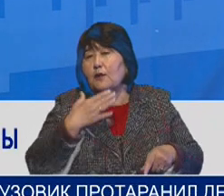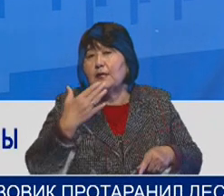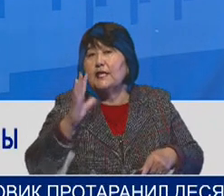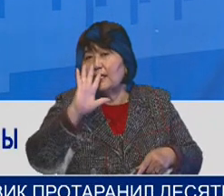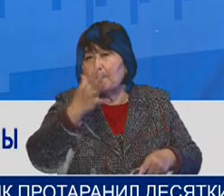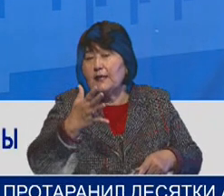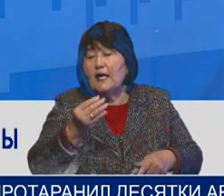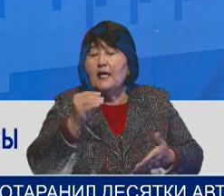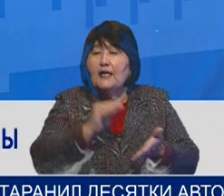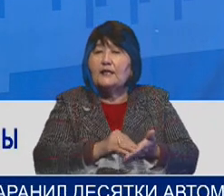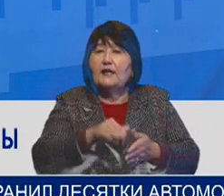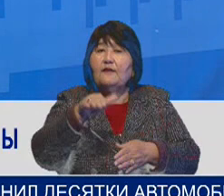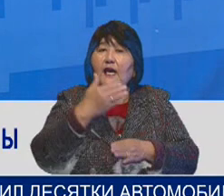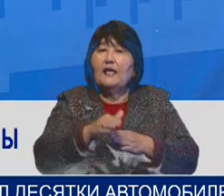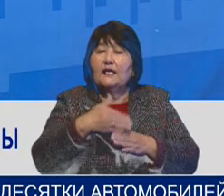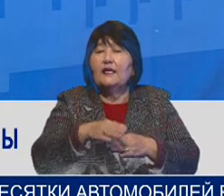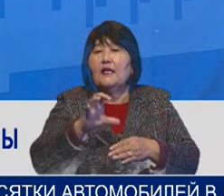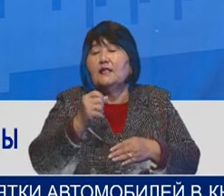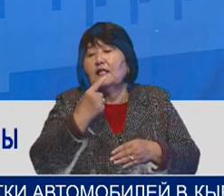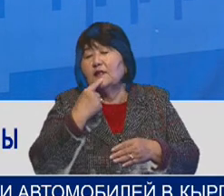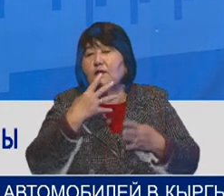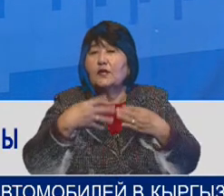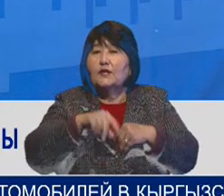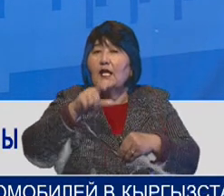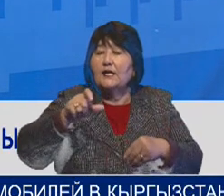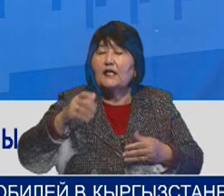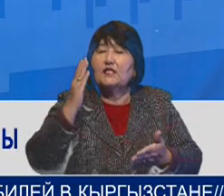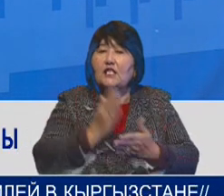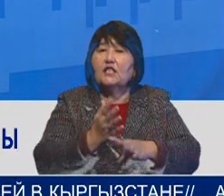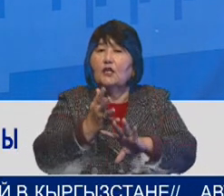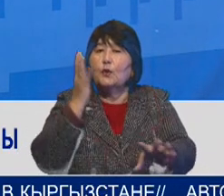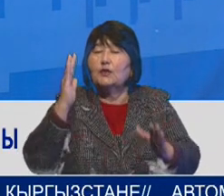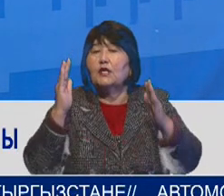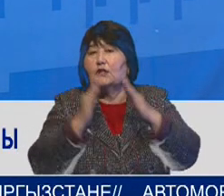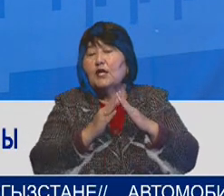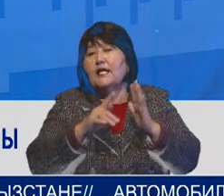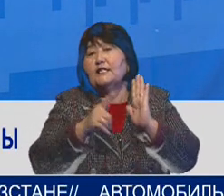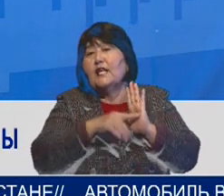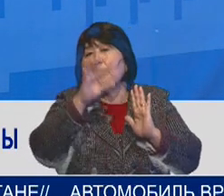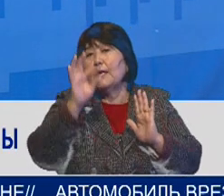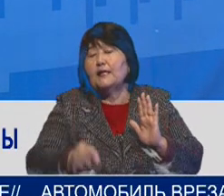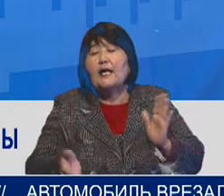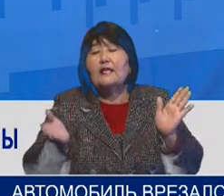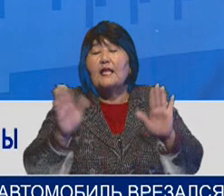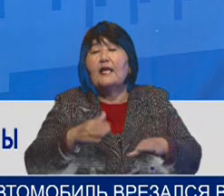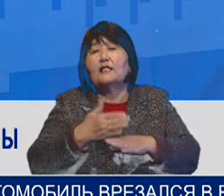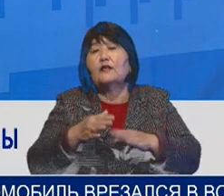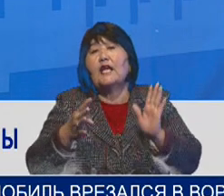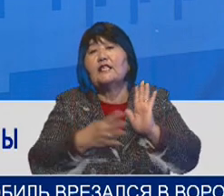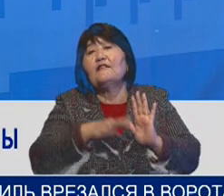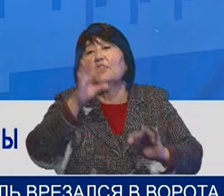лет ставка по кредиту для социально уязвимых категорий граждан состоящих в очереди на жильё 7% для остальных категорий